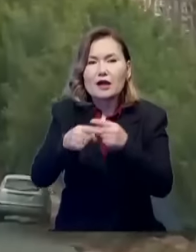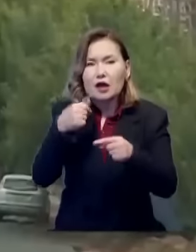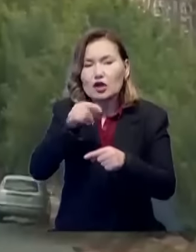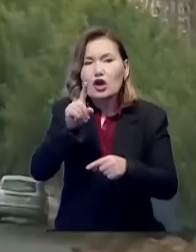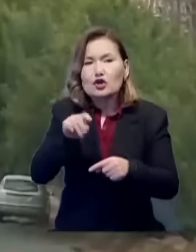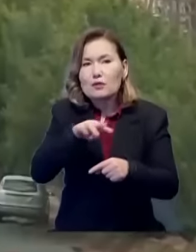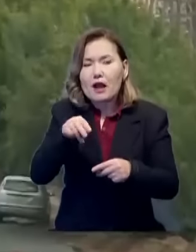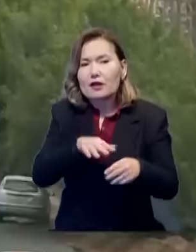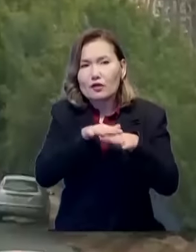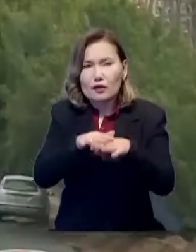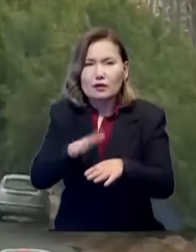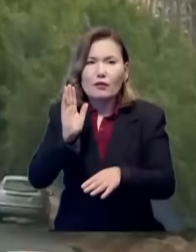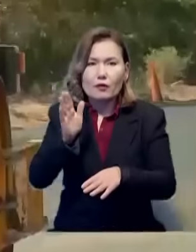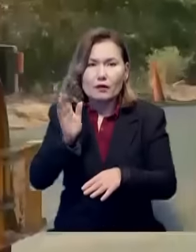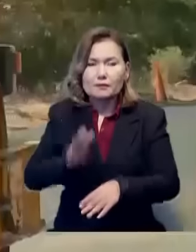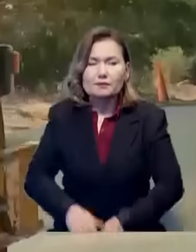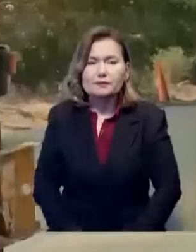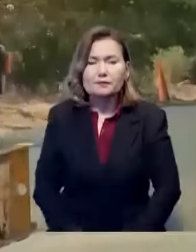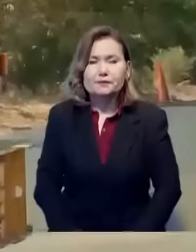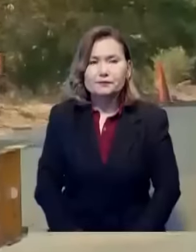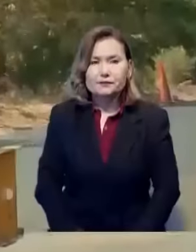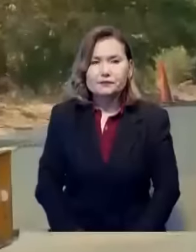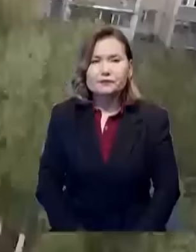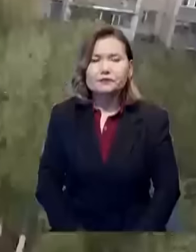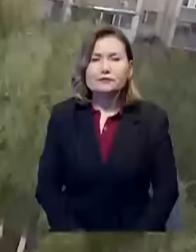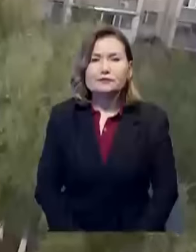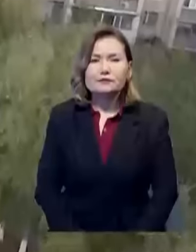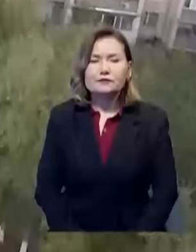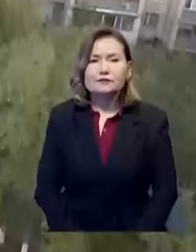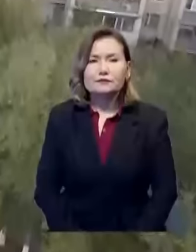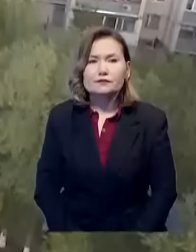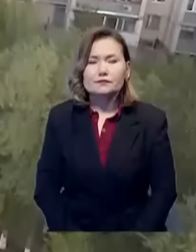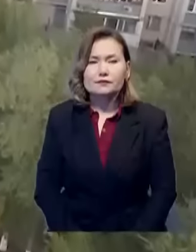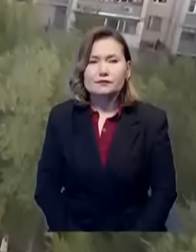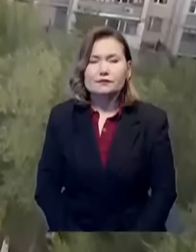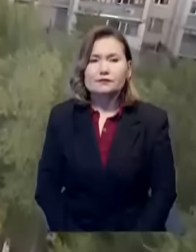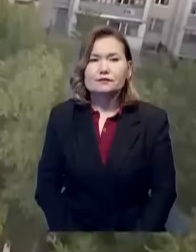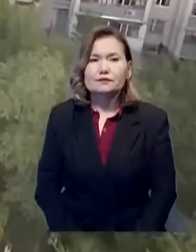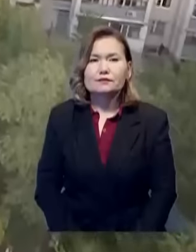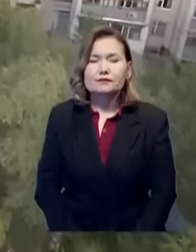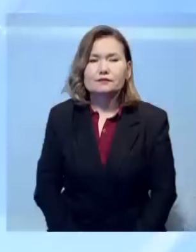теңге қаралмақ. Батыс қазақстан облысынан Ерденбек Жылқайдарұлы, Болат Жарылғасов, Эльдар Аюпов, 24 кезет.